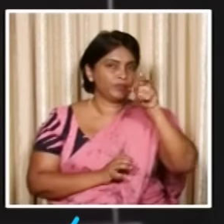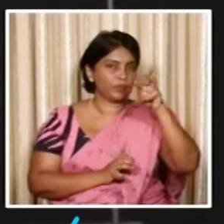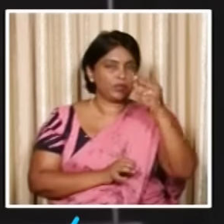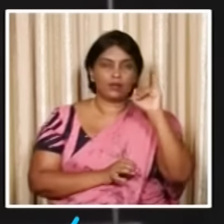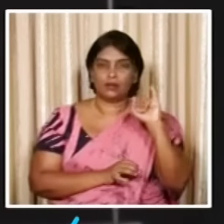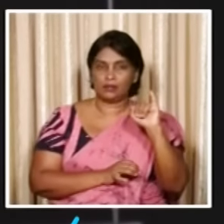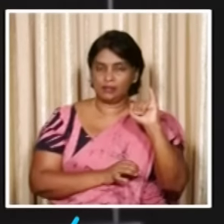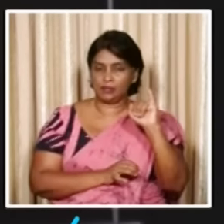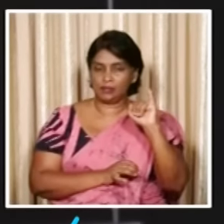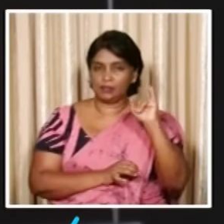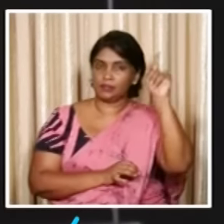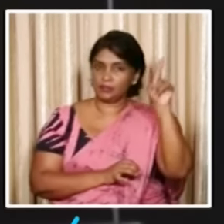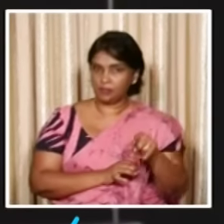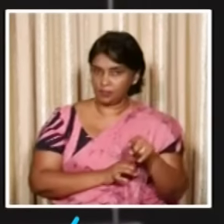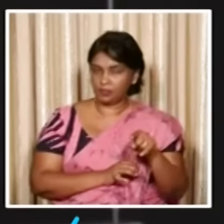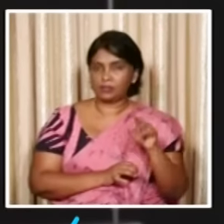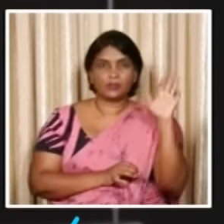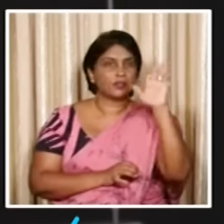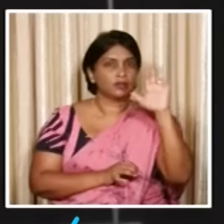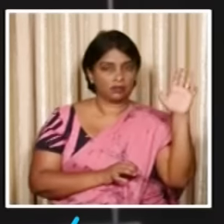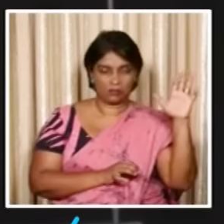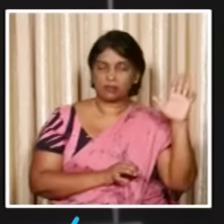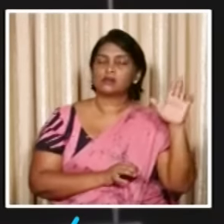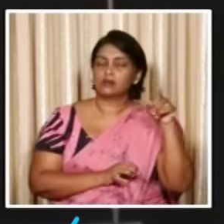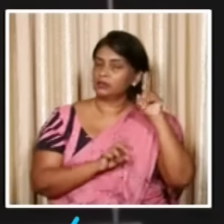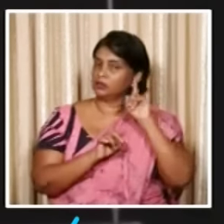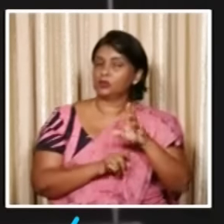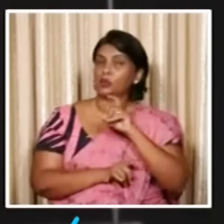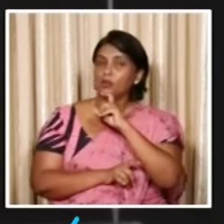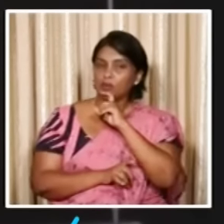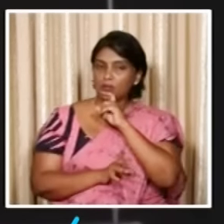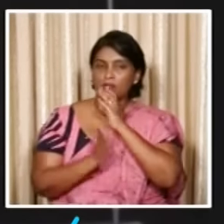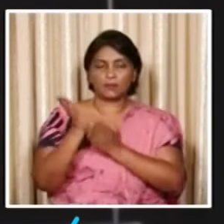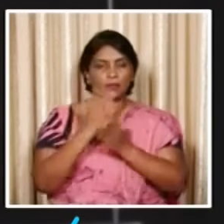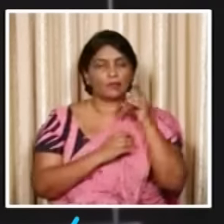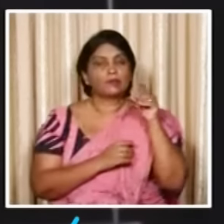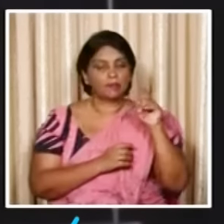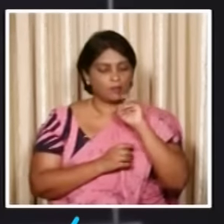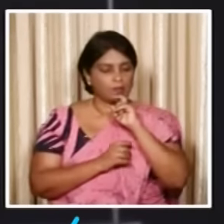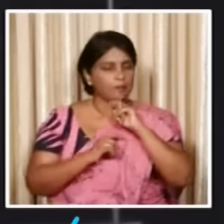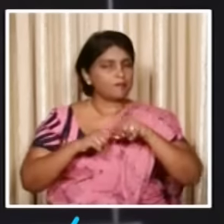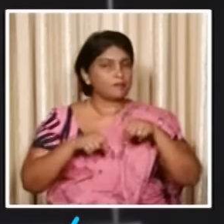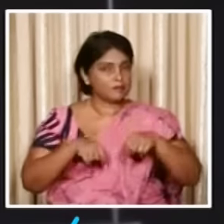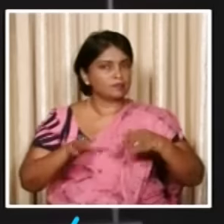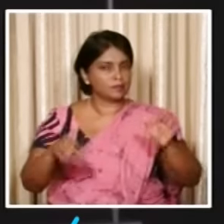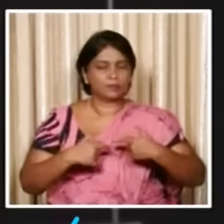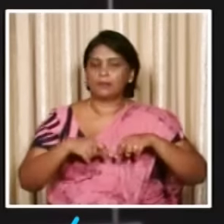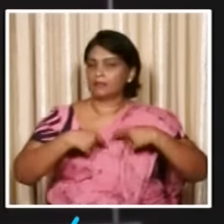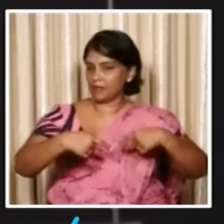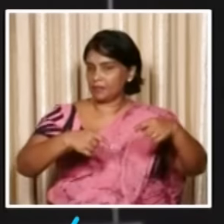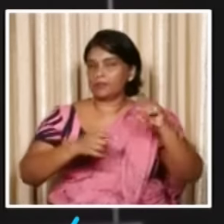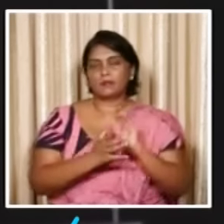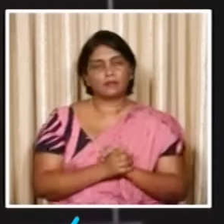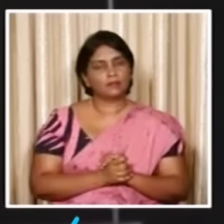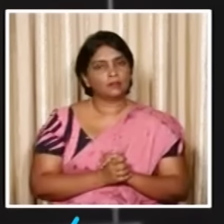AR/1336/19 வழக்கு தாக்கல் செய்யப்பட்டு அவ்வழக்கு நிலுவையில் உள்ள நிலையில் வெடுக்குநாரி ஆதிலிங்கேஸ்வரர் ஆலயத்தின் மூல பரம்பொருளான சிவலிங்கம்